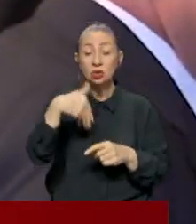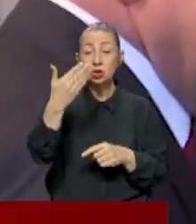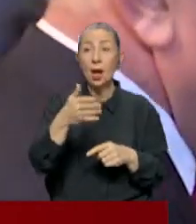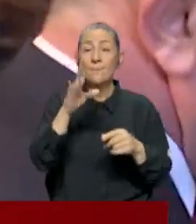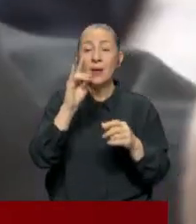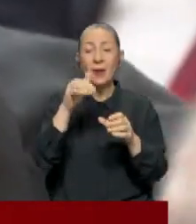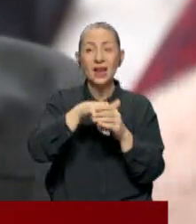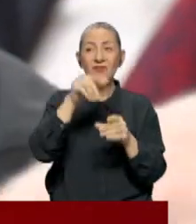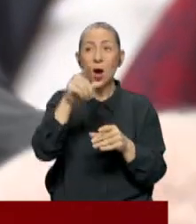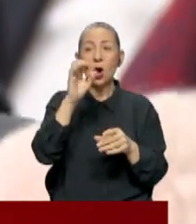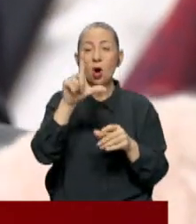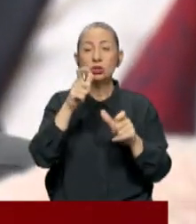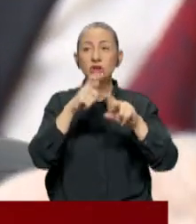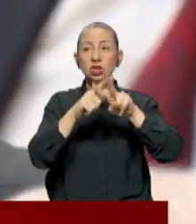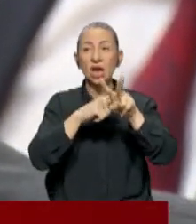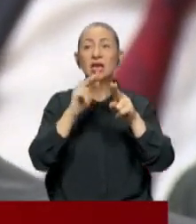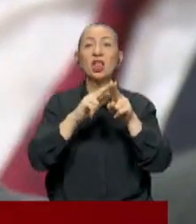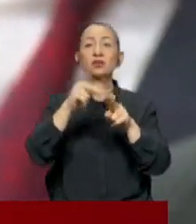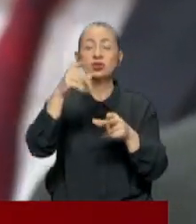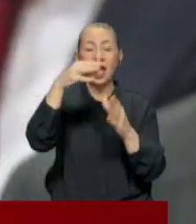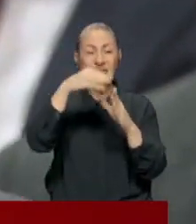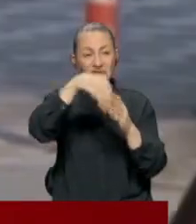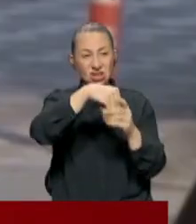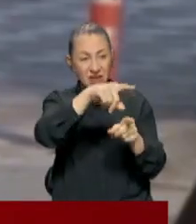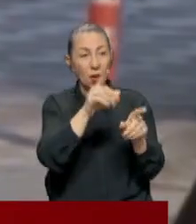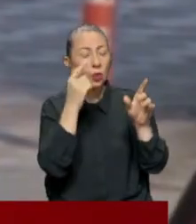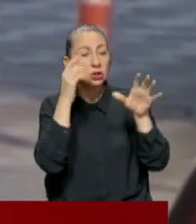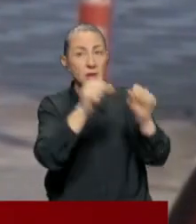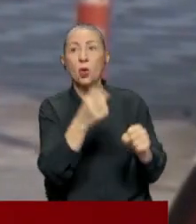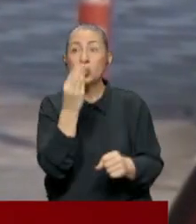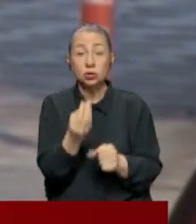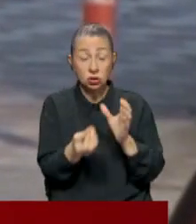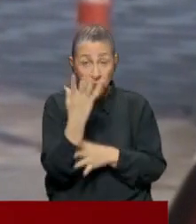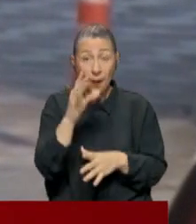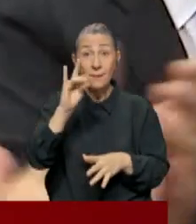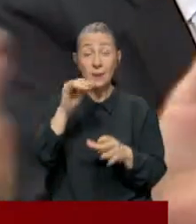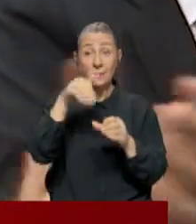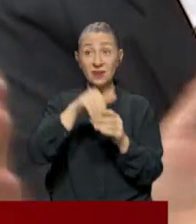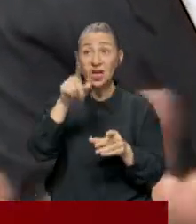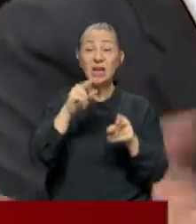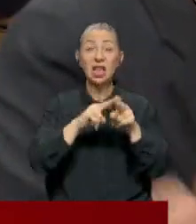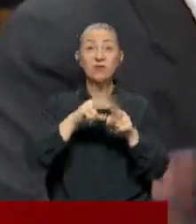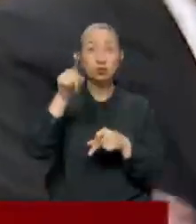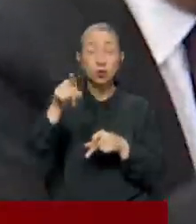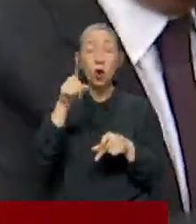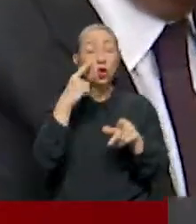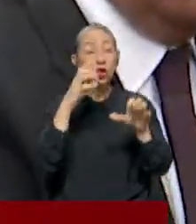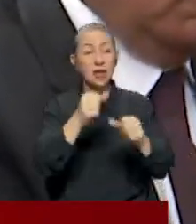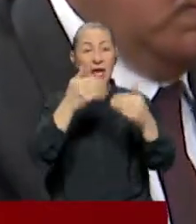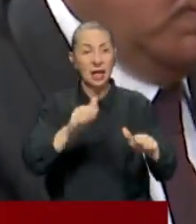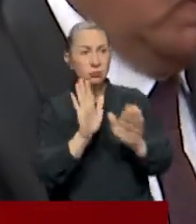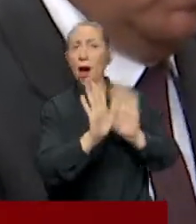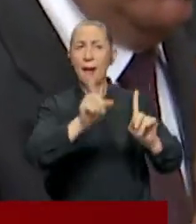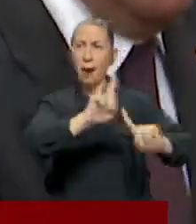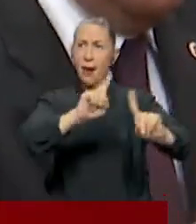sonra MHP milletvekili Olcay Kılavuz'un da olduğu bir evde gözaltına alındığı ortaya çıkmıştı. MHP milletvekili Kılavuz'un da o gözaltına engel